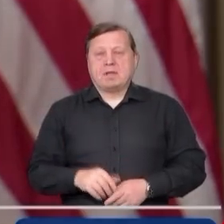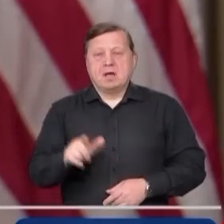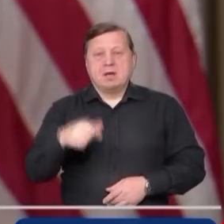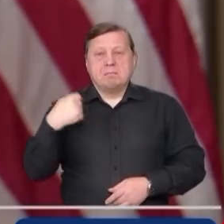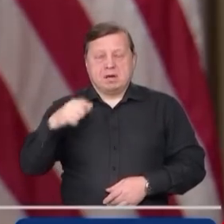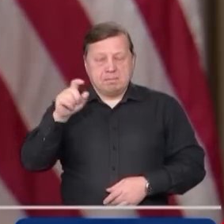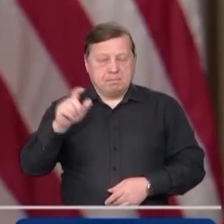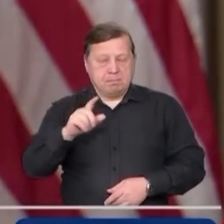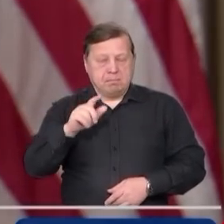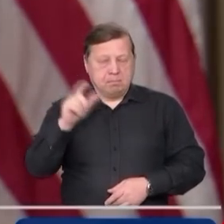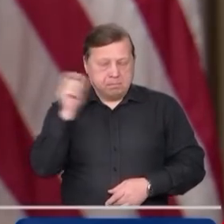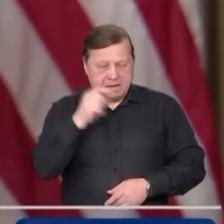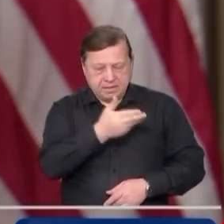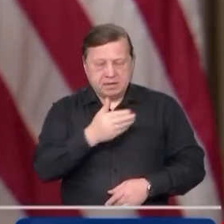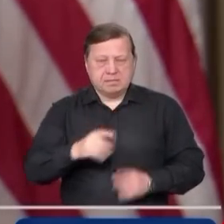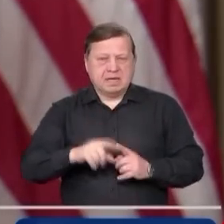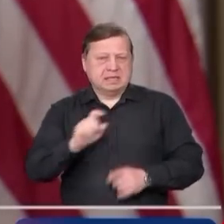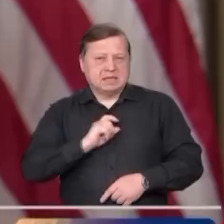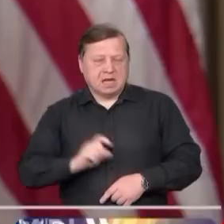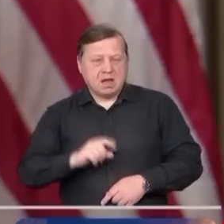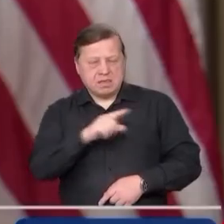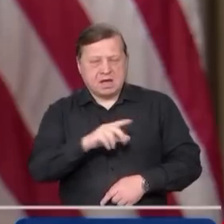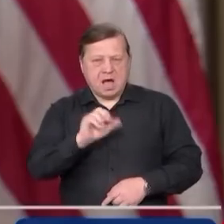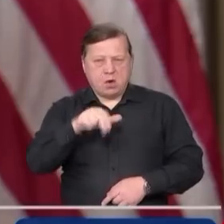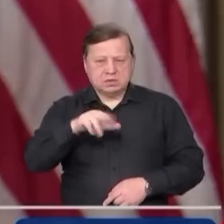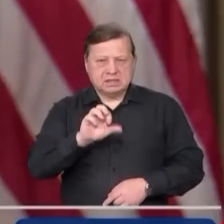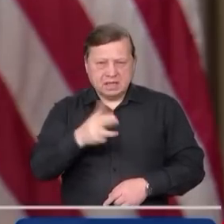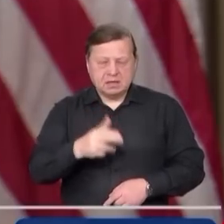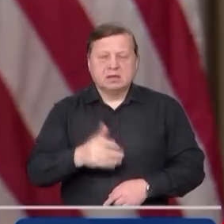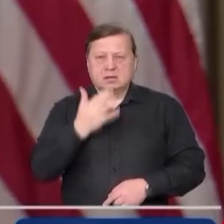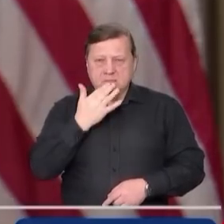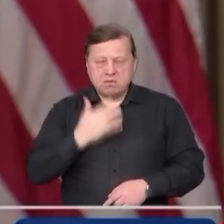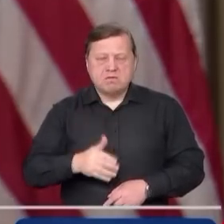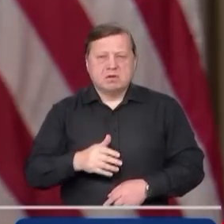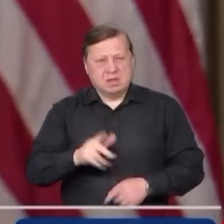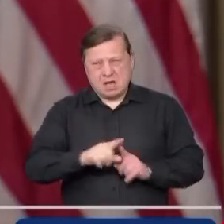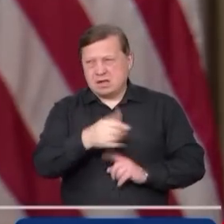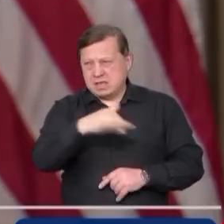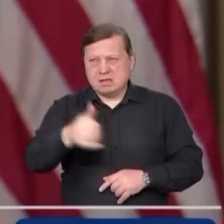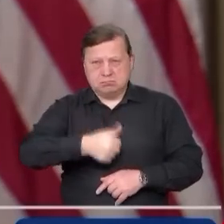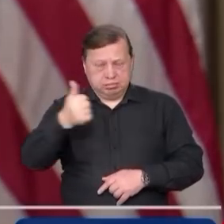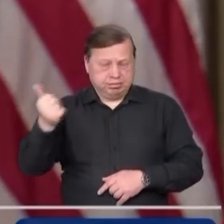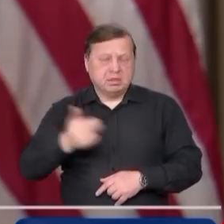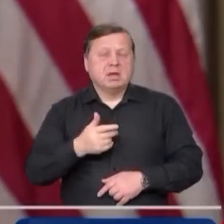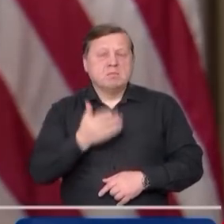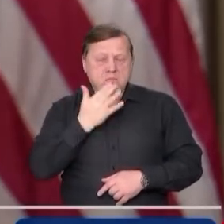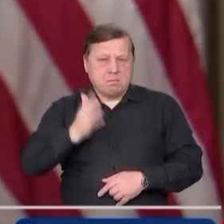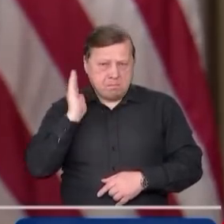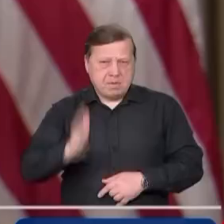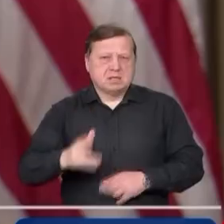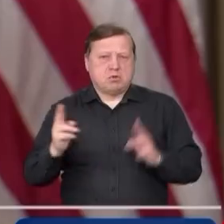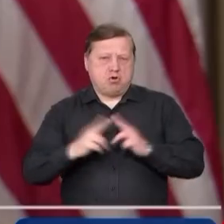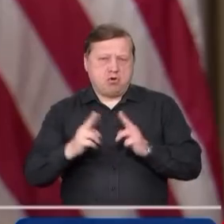Biden, sekretarz Austin i wielu innych przywódców stwierdziło, że będziemy ten wysiłek kontynuować tak długo, jak